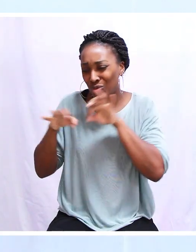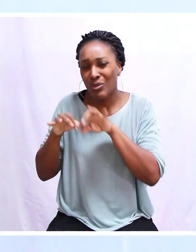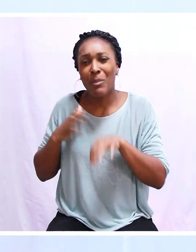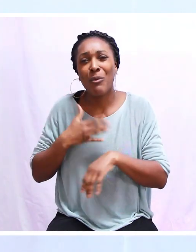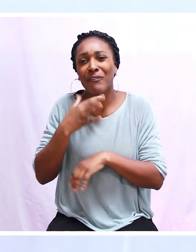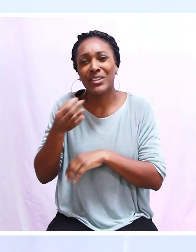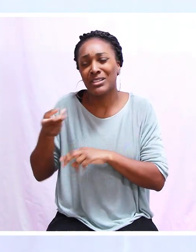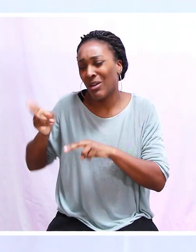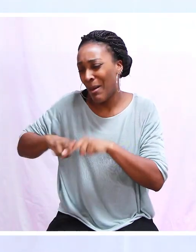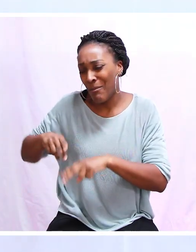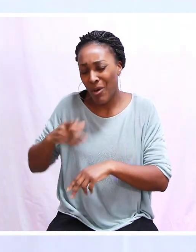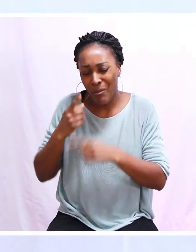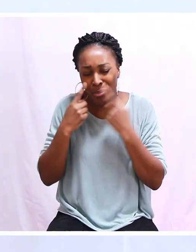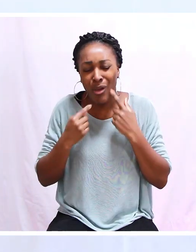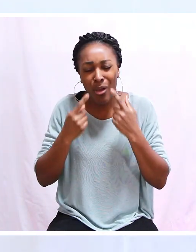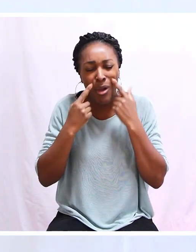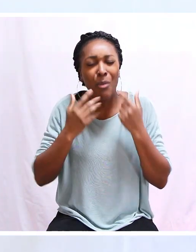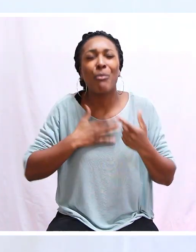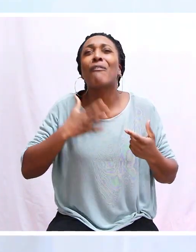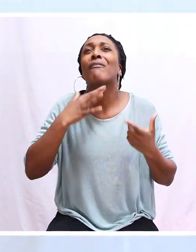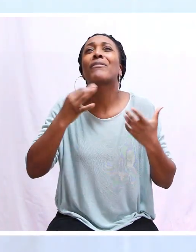il pleurait son fils. Amen.